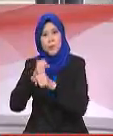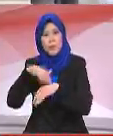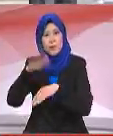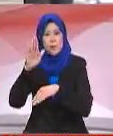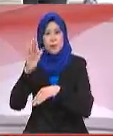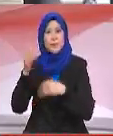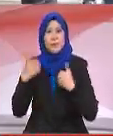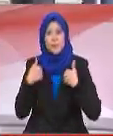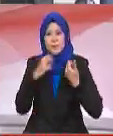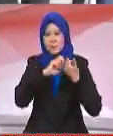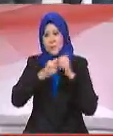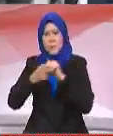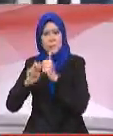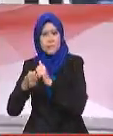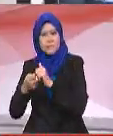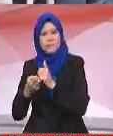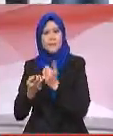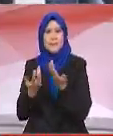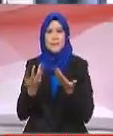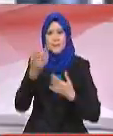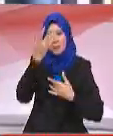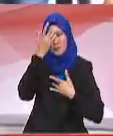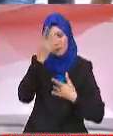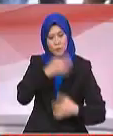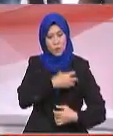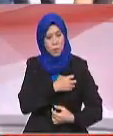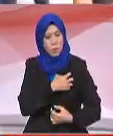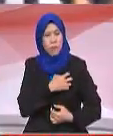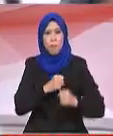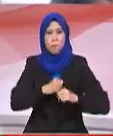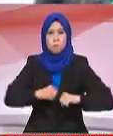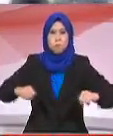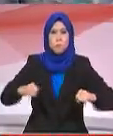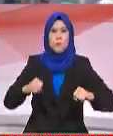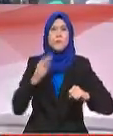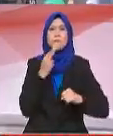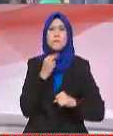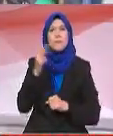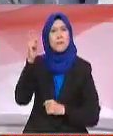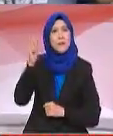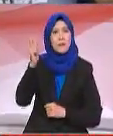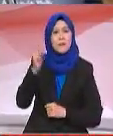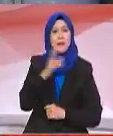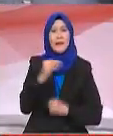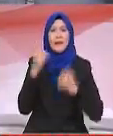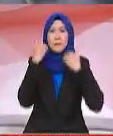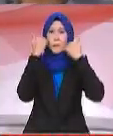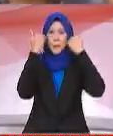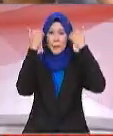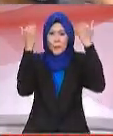yang mengalami masalah morbiditi seperti penyakit jantung, obesiti, diabetes dan tekanan